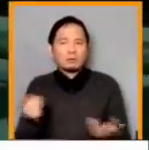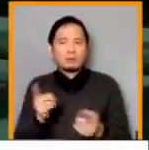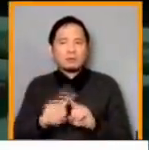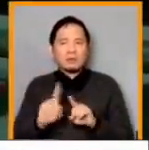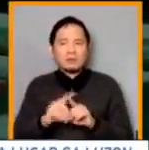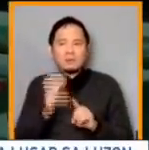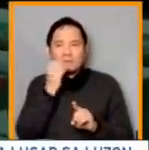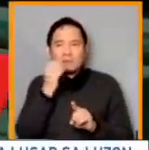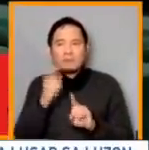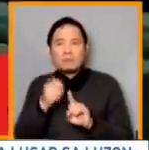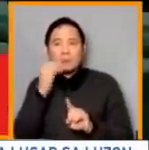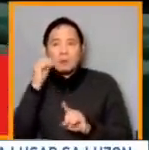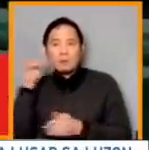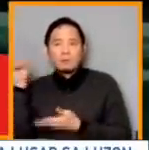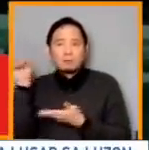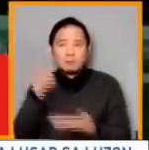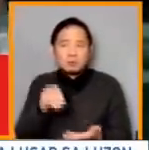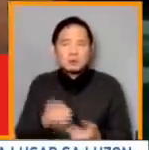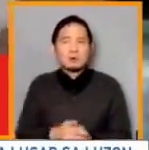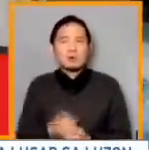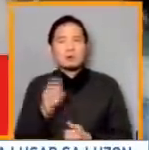sa public transportation